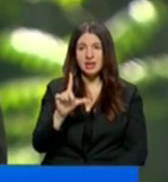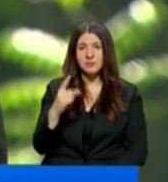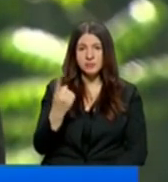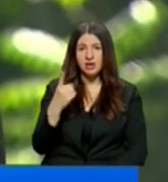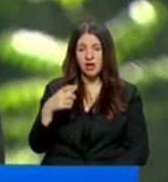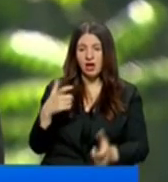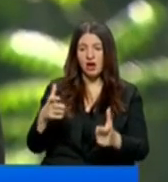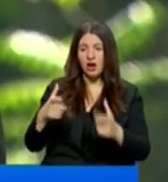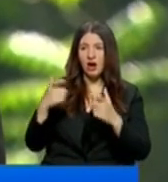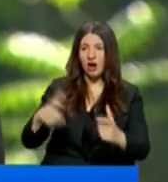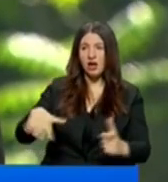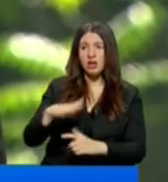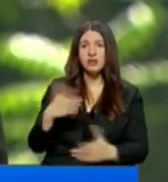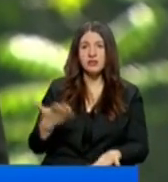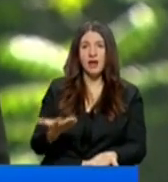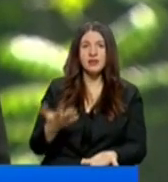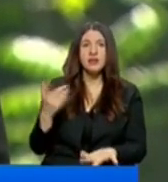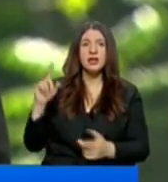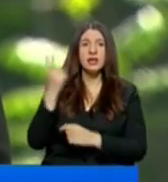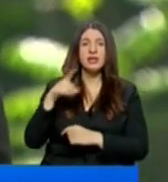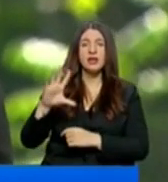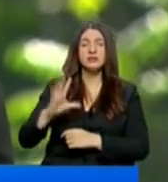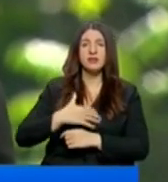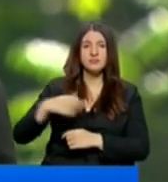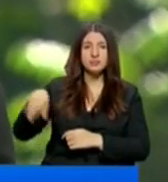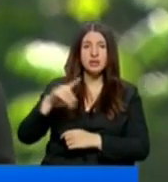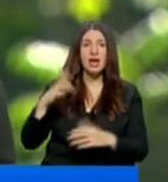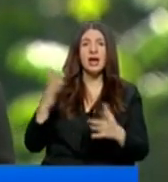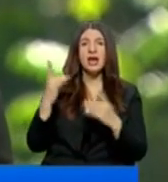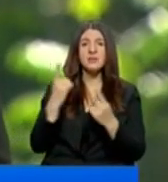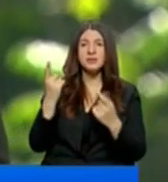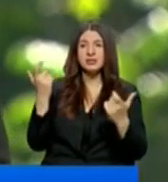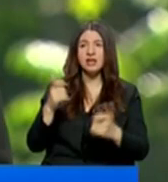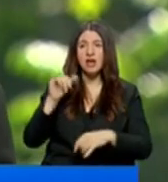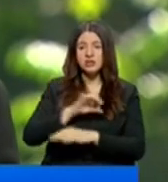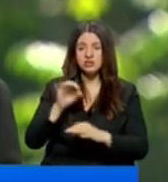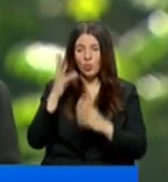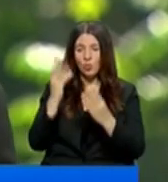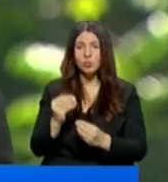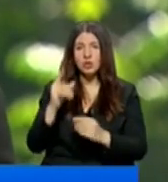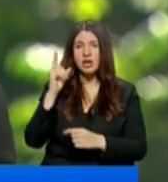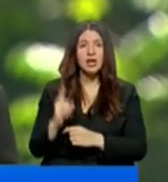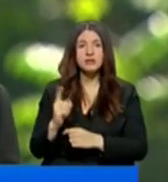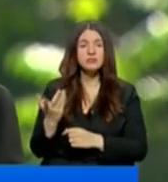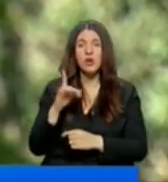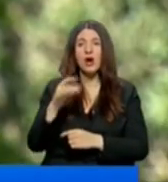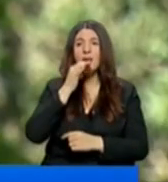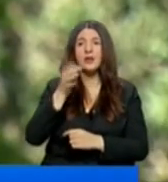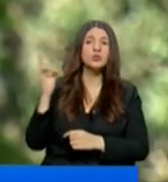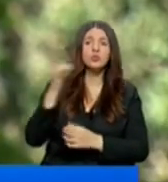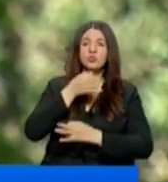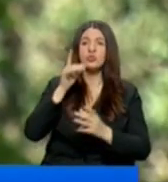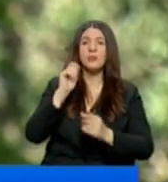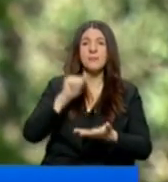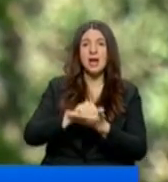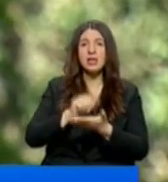bir alandır. Yani iktidar sahipleri herhangi bir yerde haksızlık olduklarında ilk o haberi duyuran